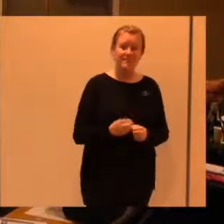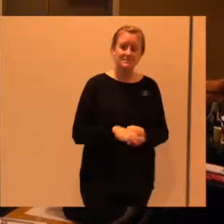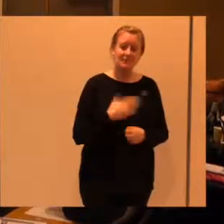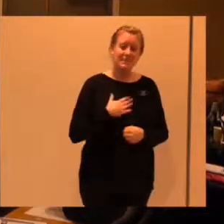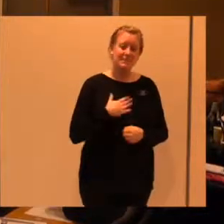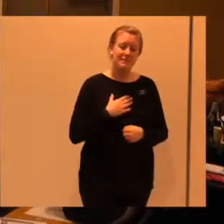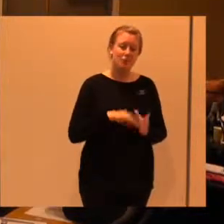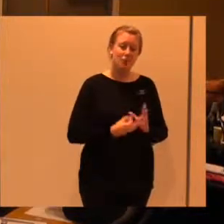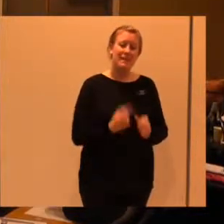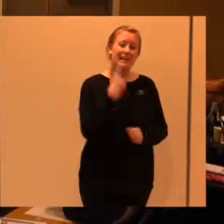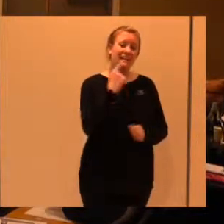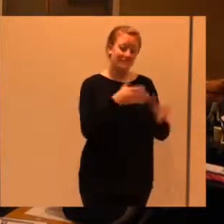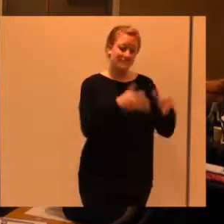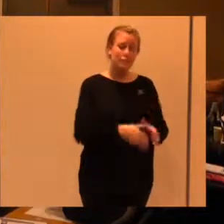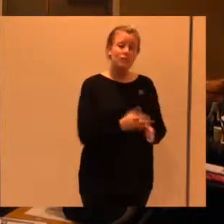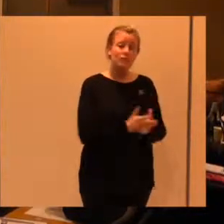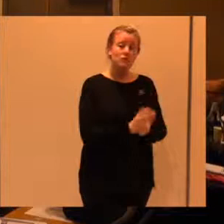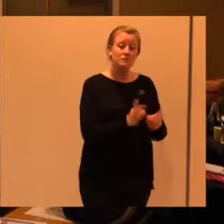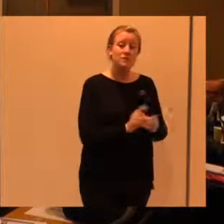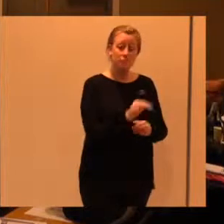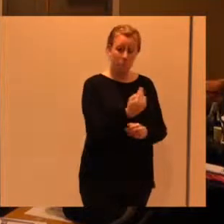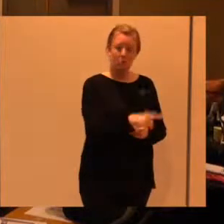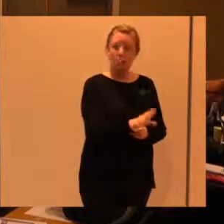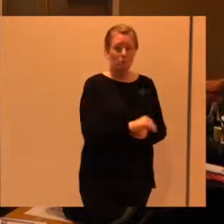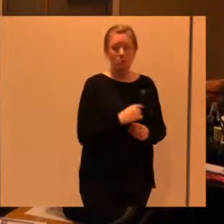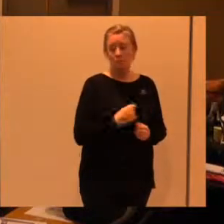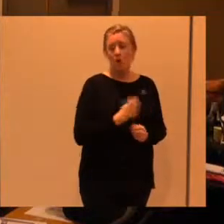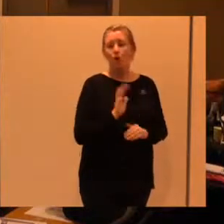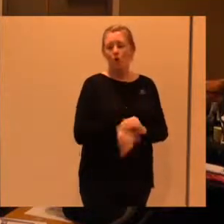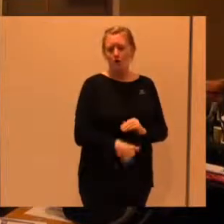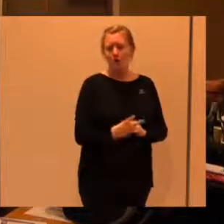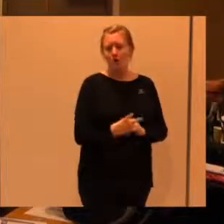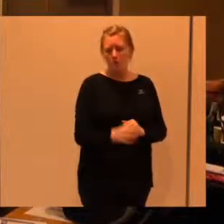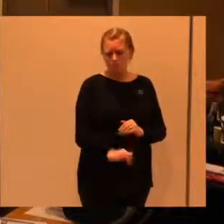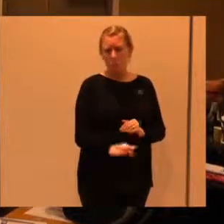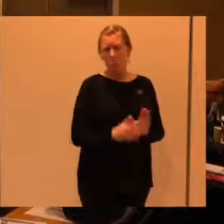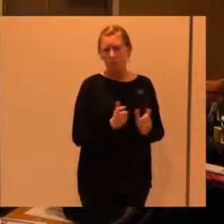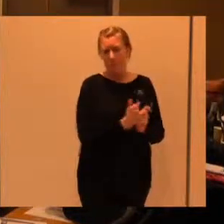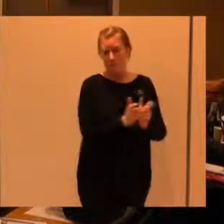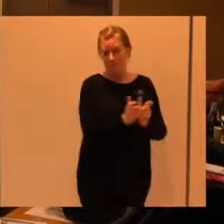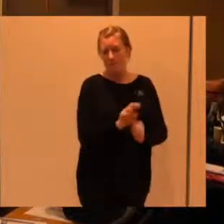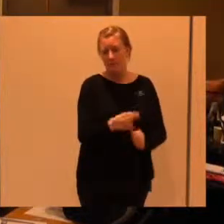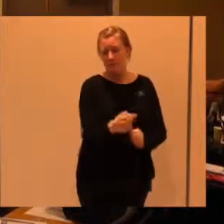kille som, om det fortsätter som det ser ut nu, då kommer han att gå på över 200 möten det kommande året.